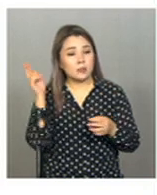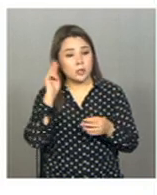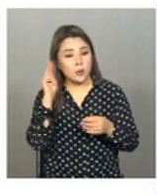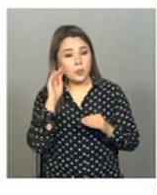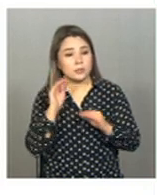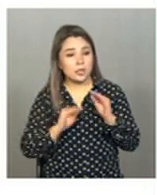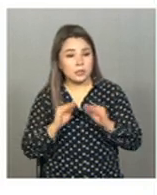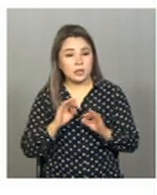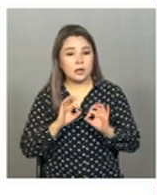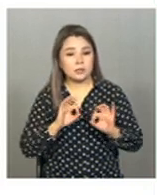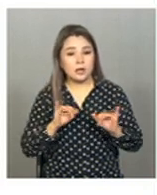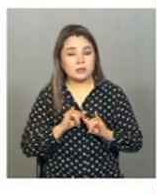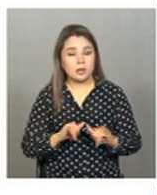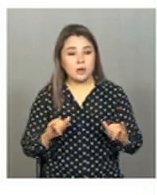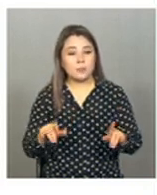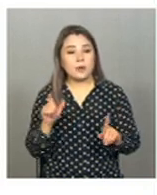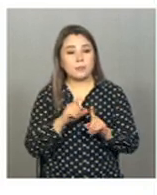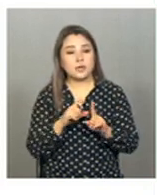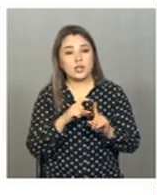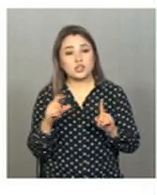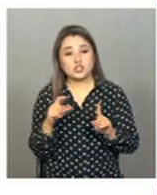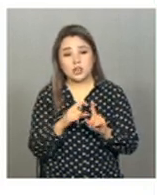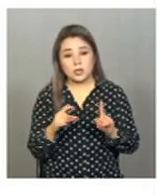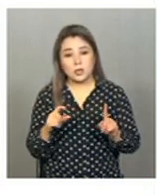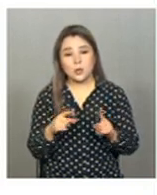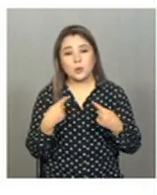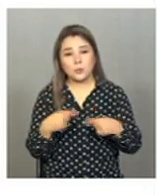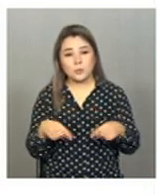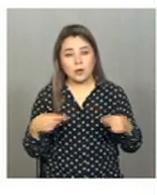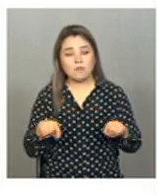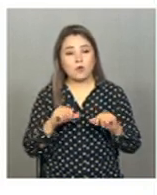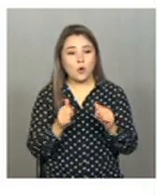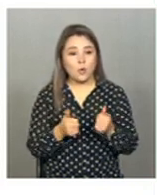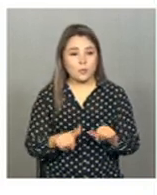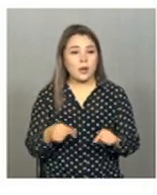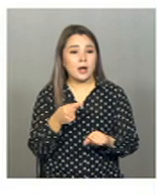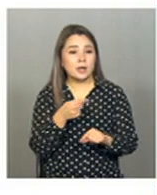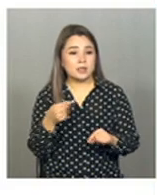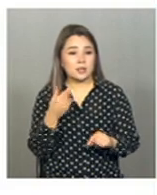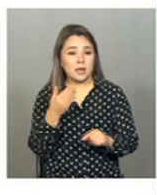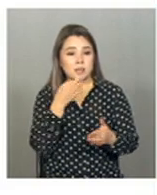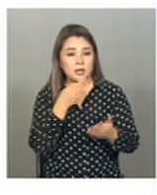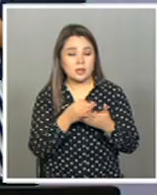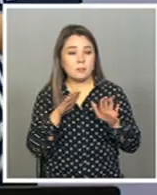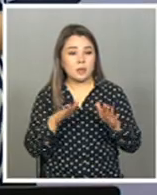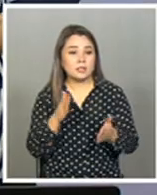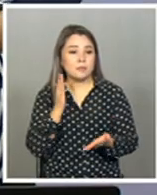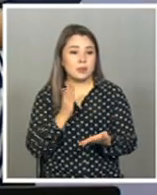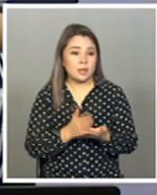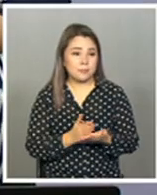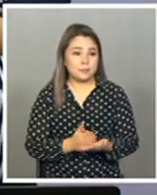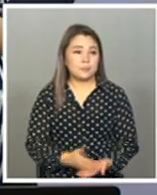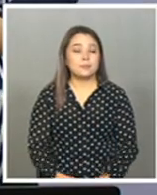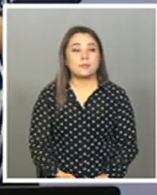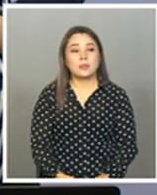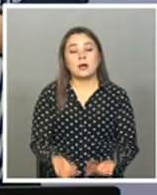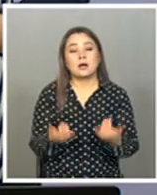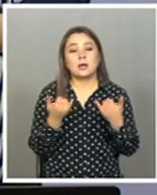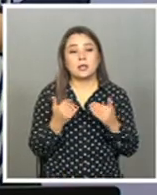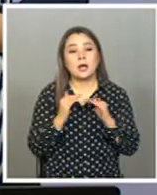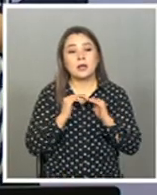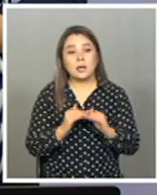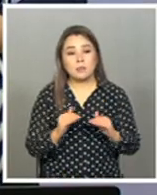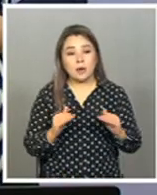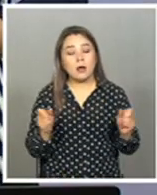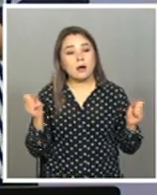составлять распространенные предложения с любыми формами отрицательных местоимений. Ребята,